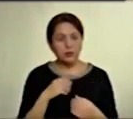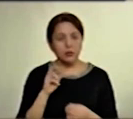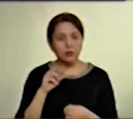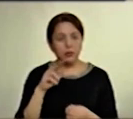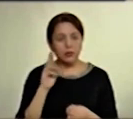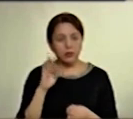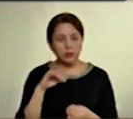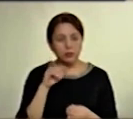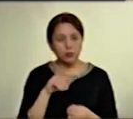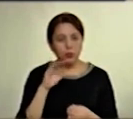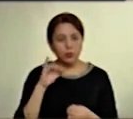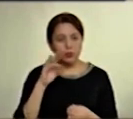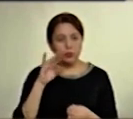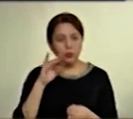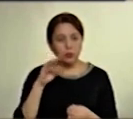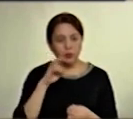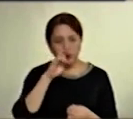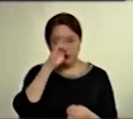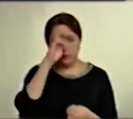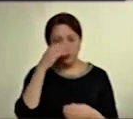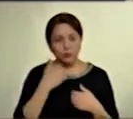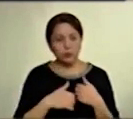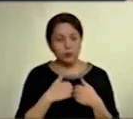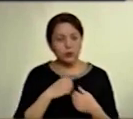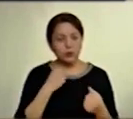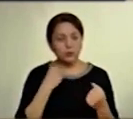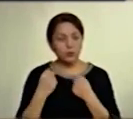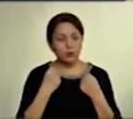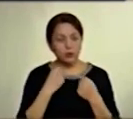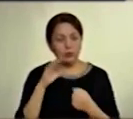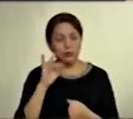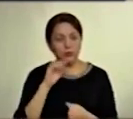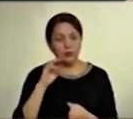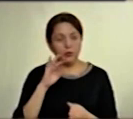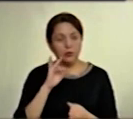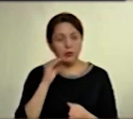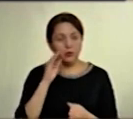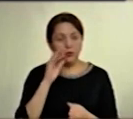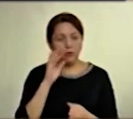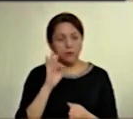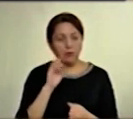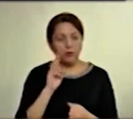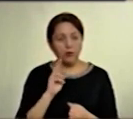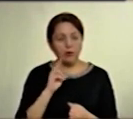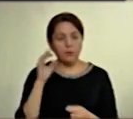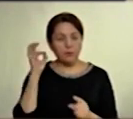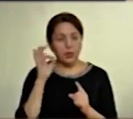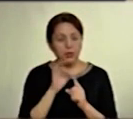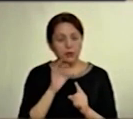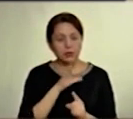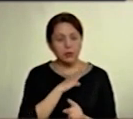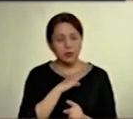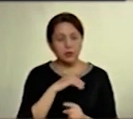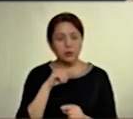ana shu Yunon davlatlari o'rtasida mustahkam ittifoqni tuzish maqsadi ekanligini u aynan